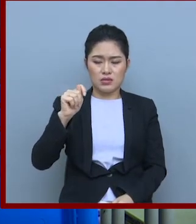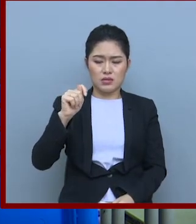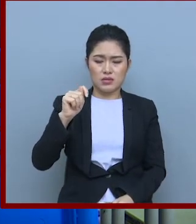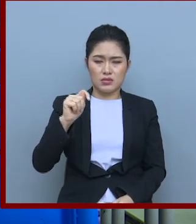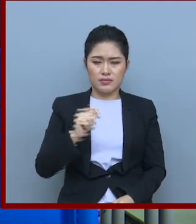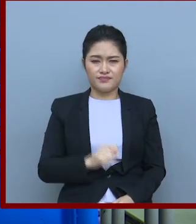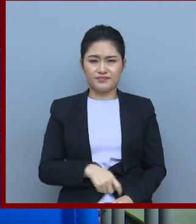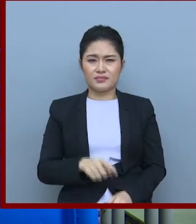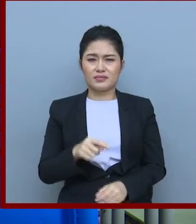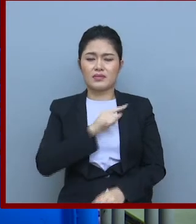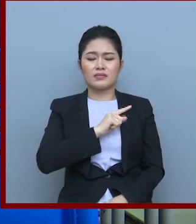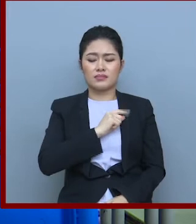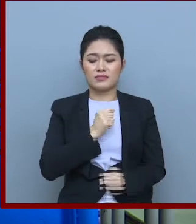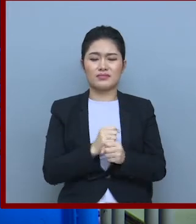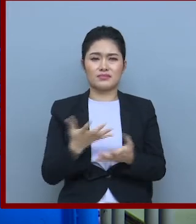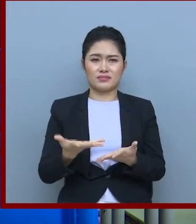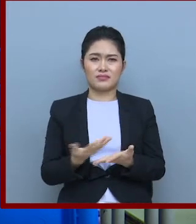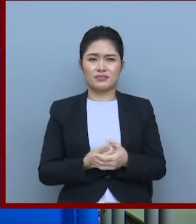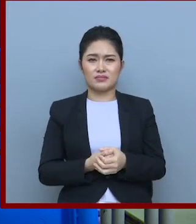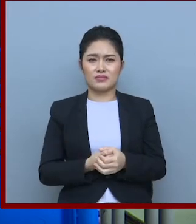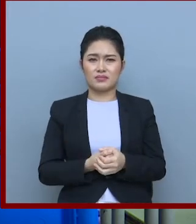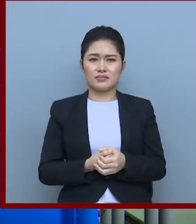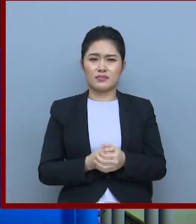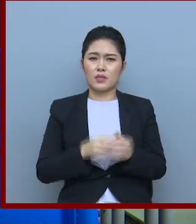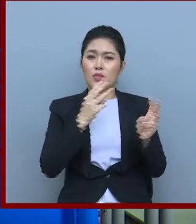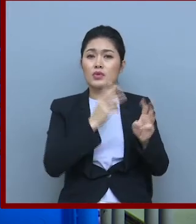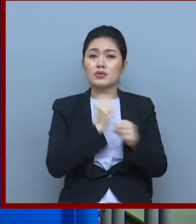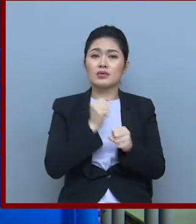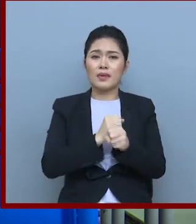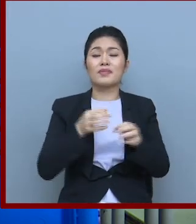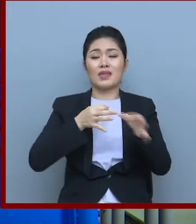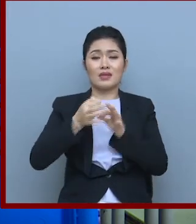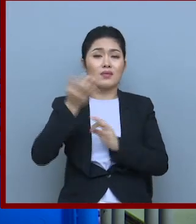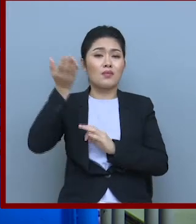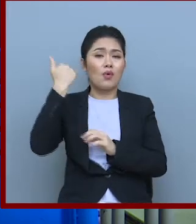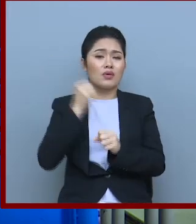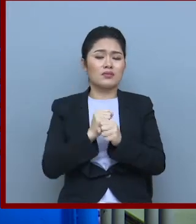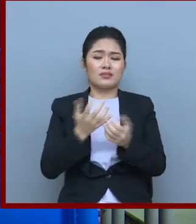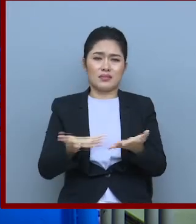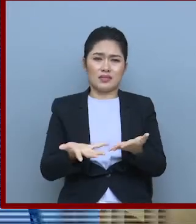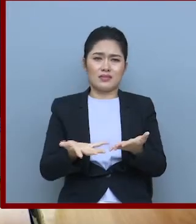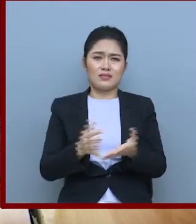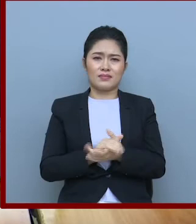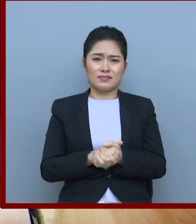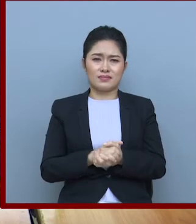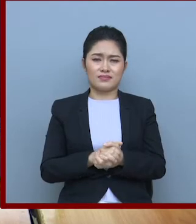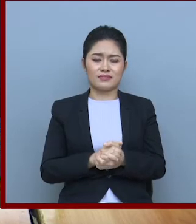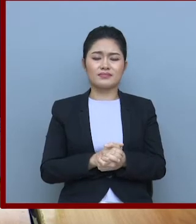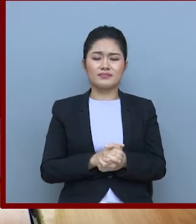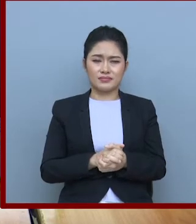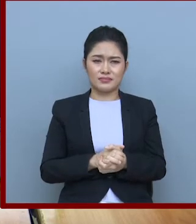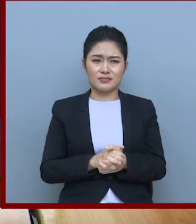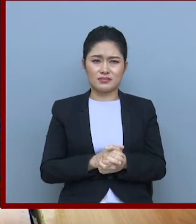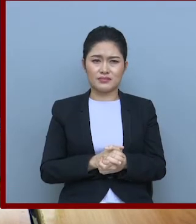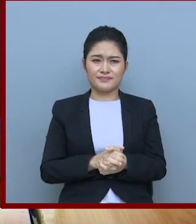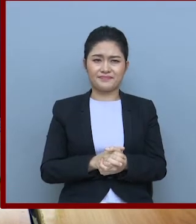ของ MQTT นะครับมีคุณลักษณะการทำงานที่ผมอธิบายไปก่อนหน้านี้ก็คือเป็นPublic and